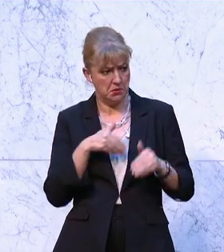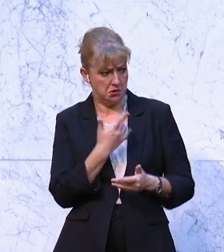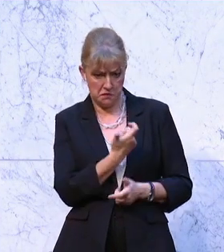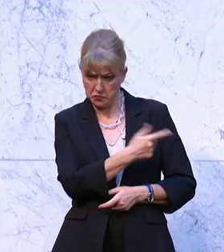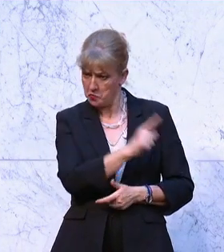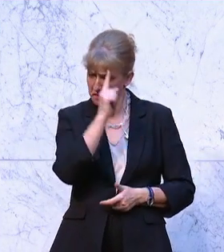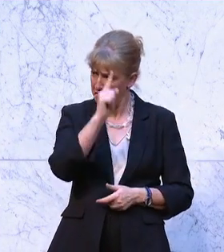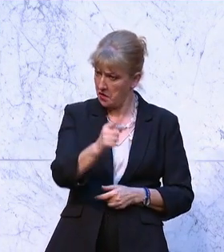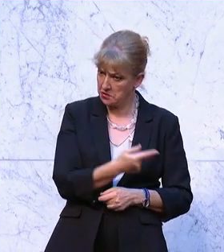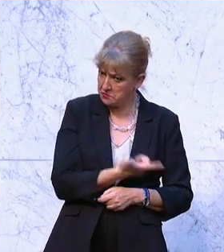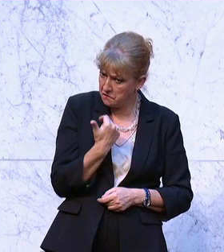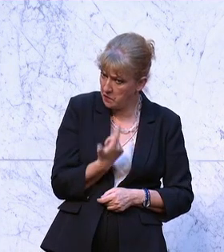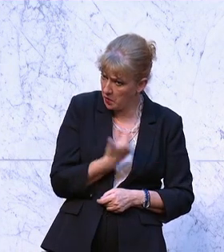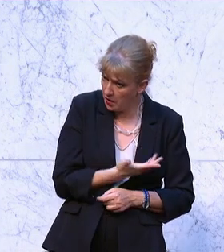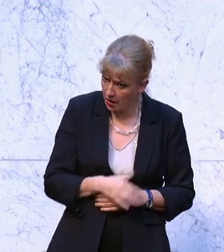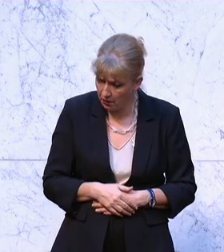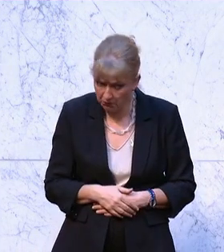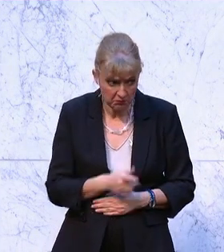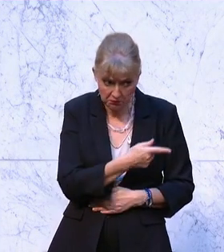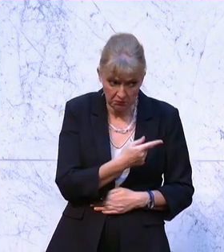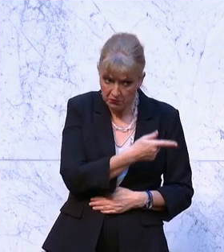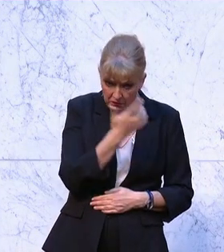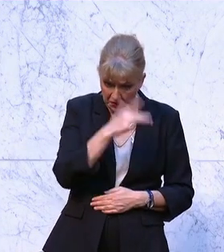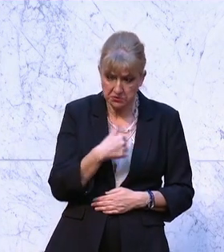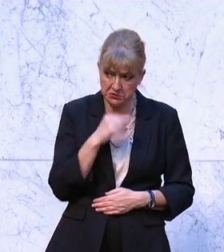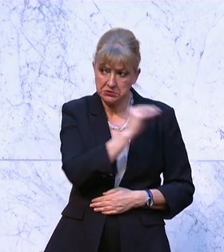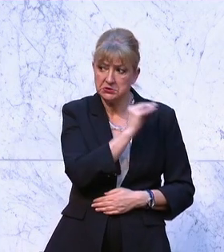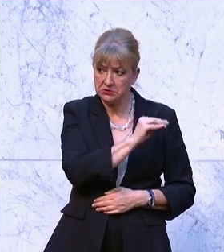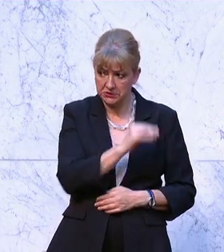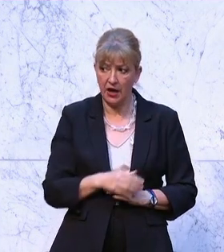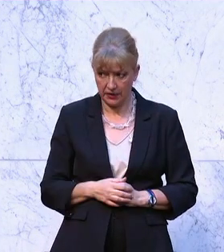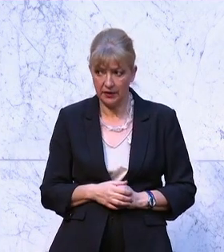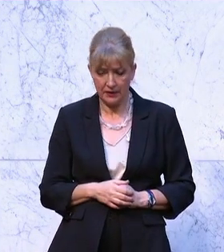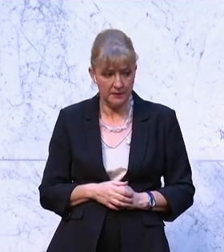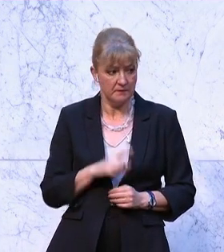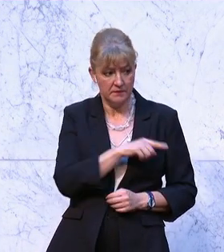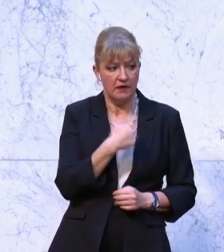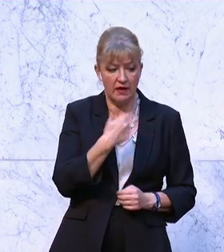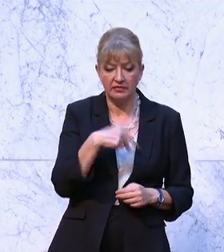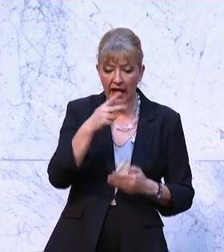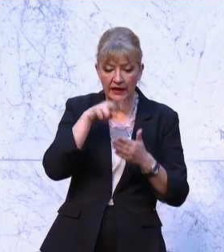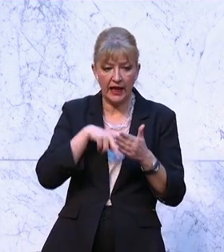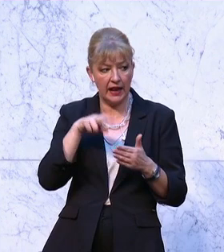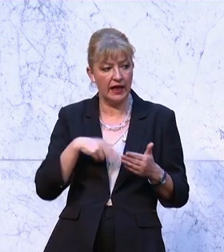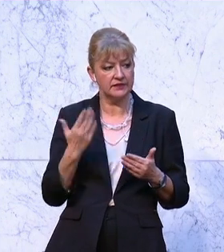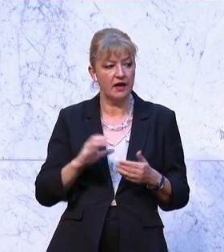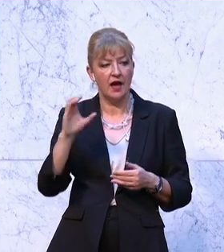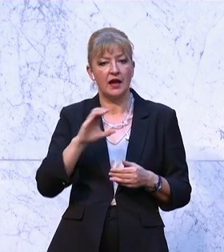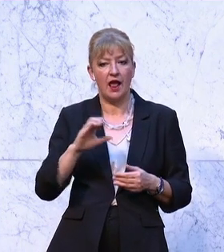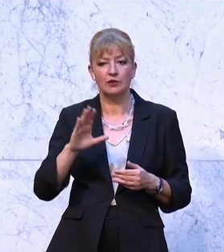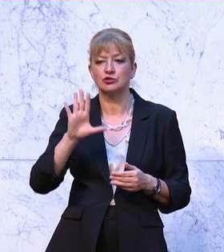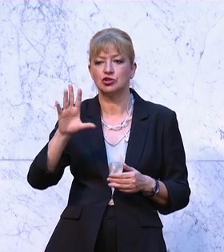das? Ich sage es Ihnen, wenn Sie es nicht wissen, Herr Minister. Sie haben nachgelesen bei Klaus